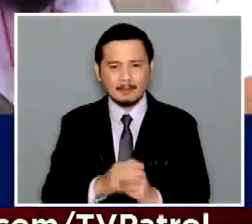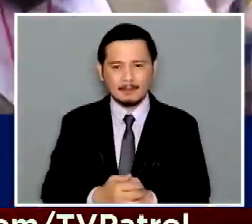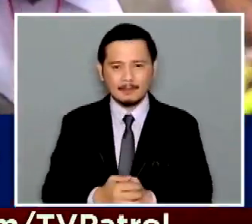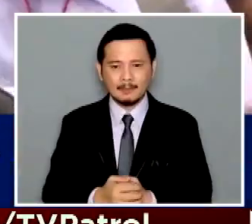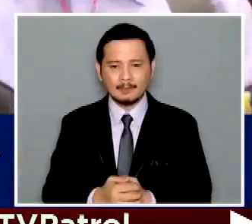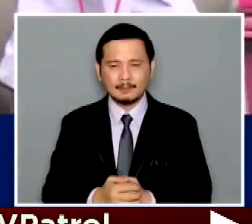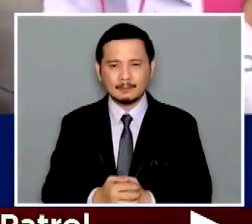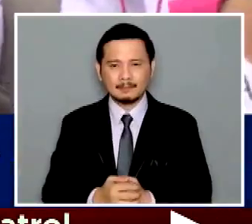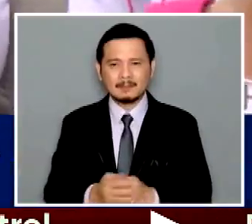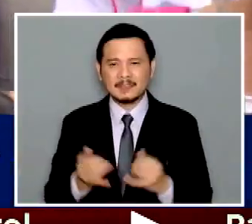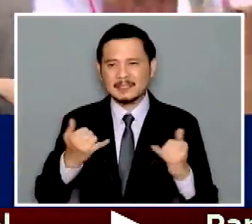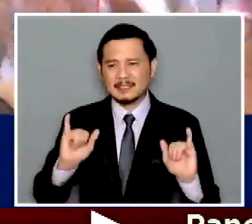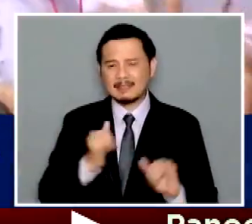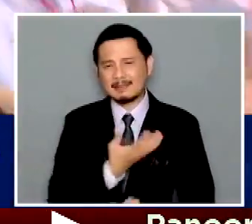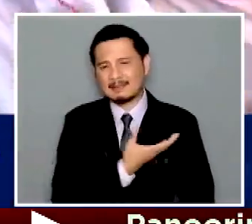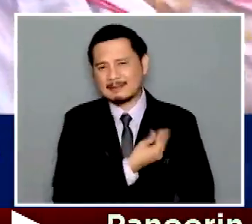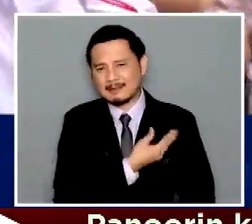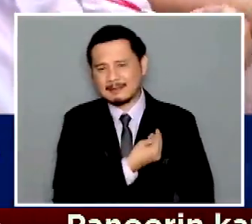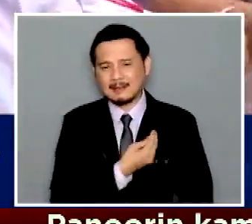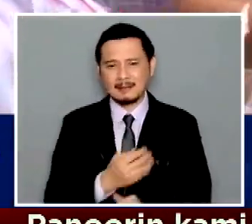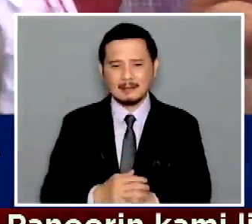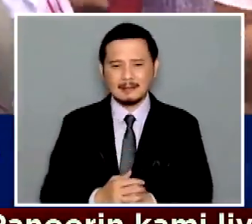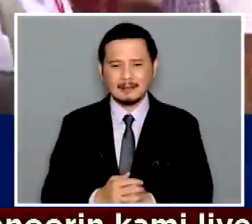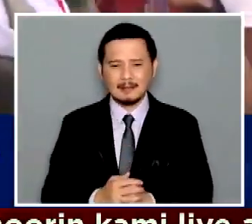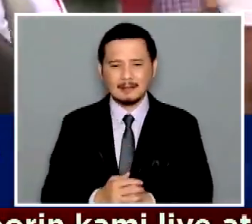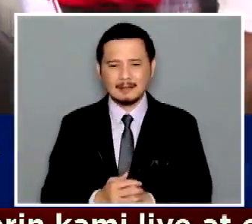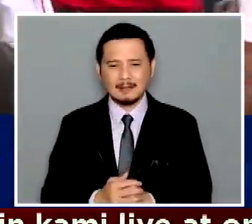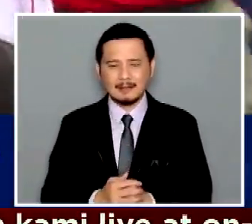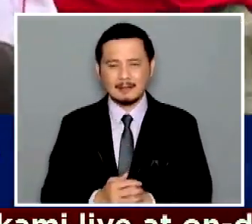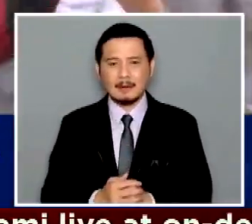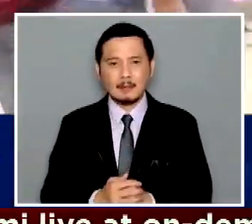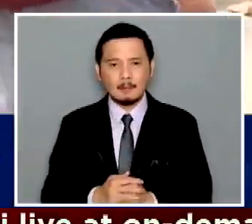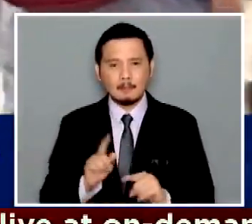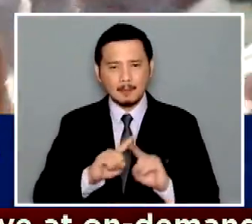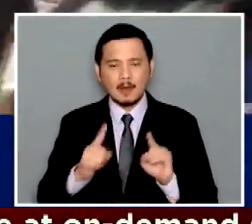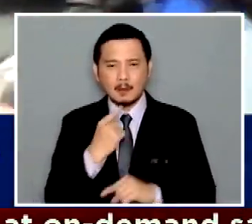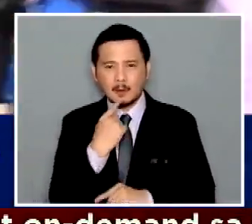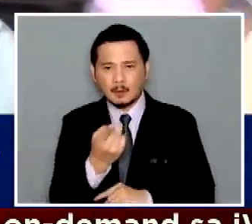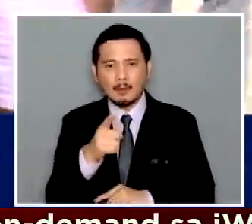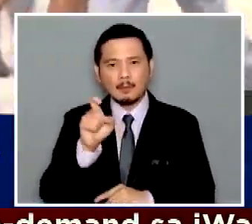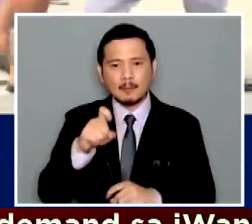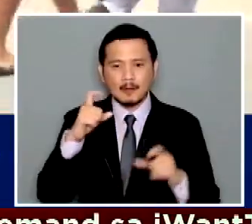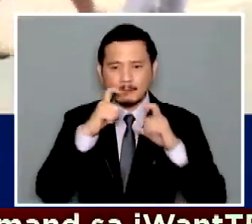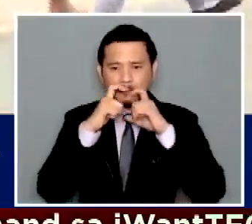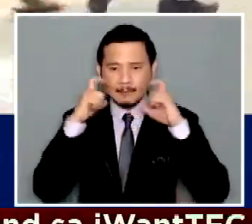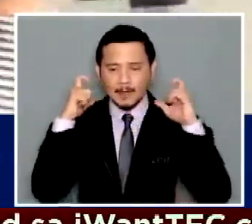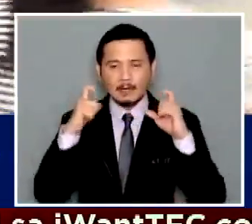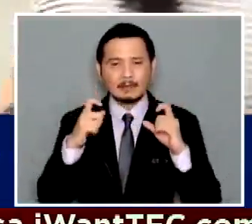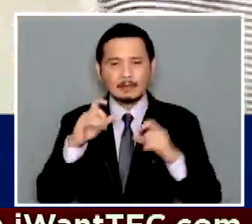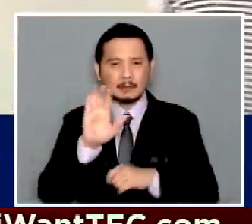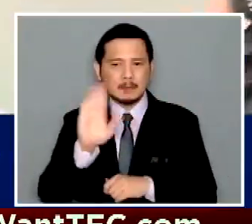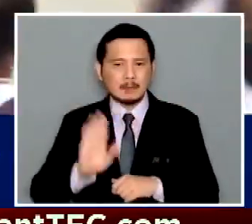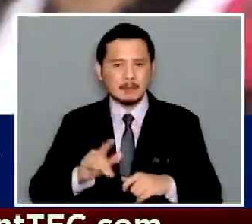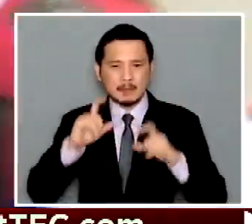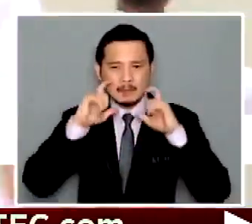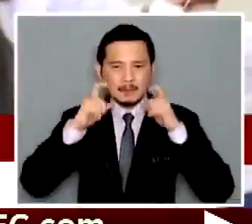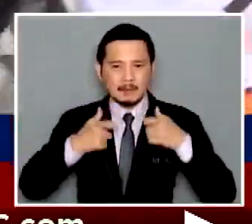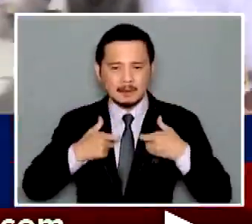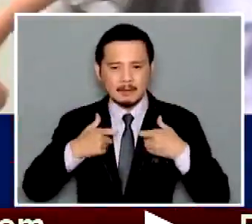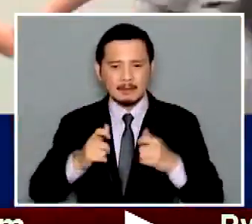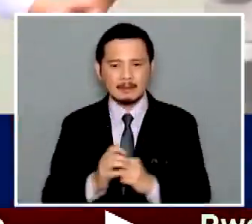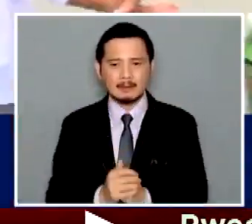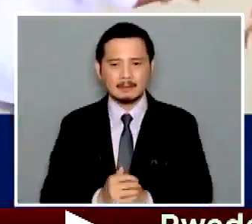yan. Lagi ko pong inaan sa kanya yung alcohol niya, yung face mask, wag ibababa. Aminado ang pamunuan ng paaralan na malaking hamon